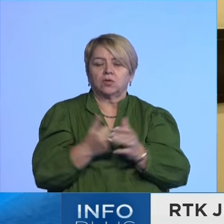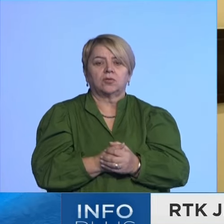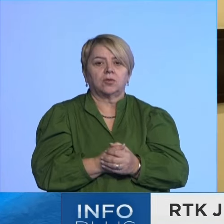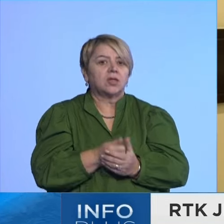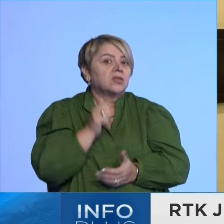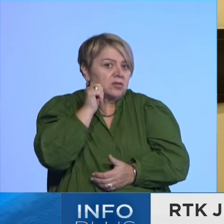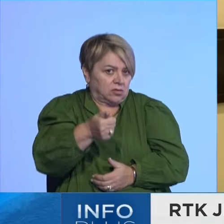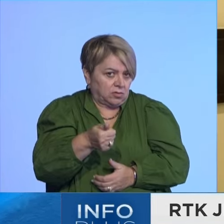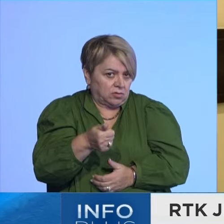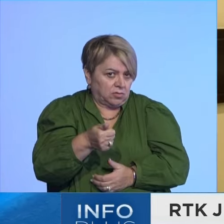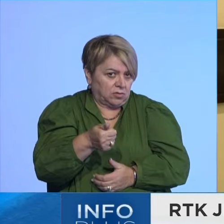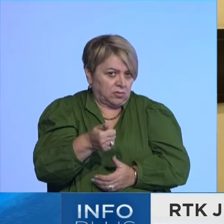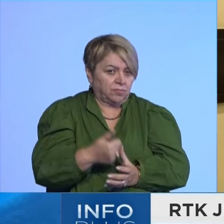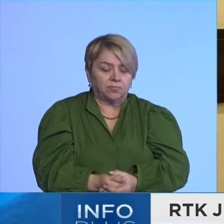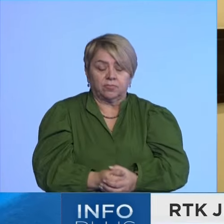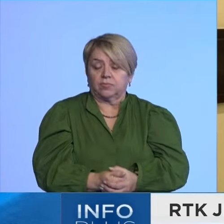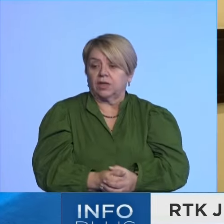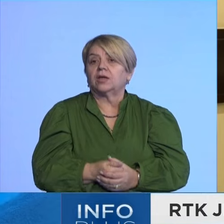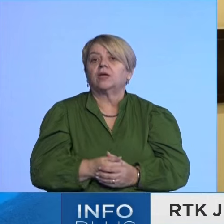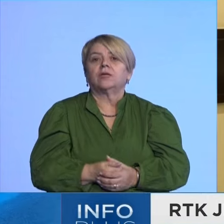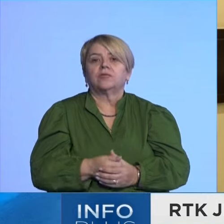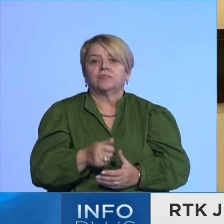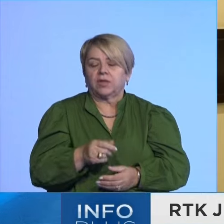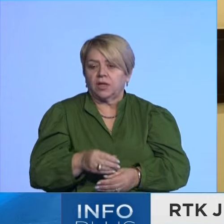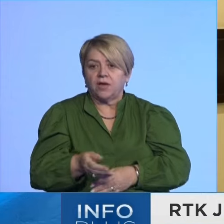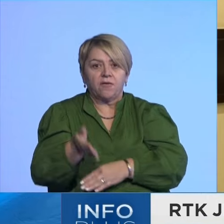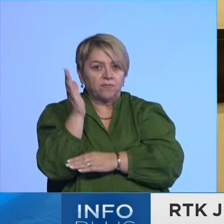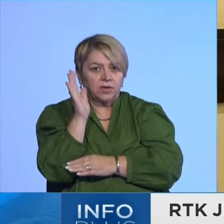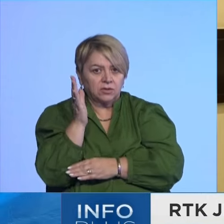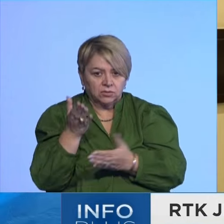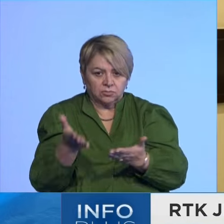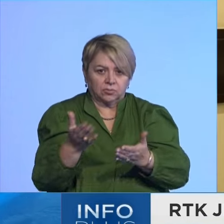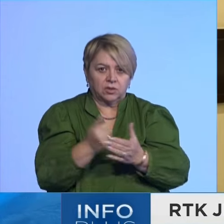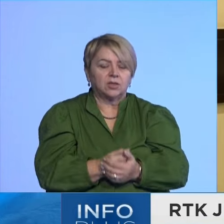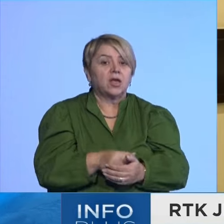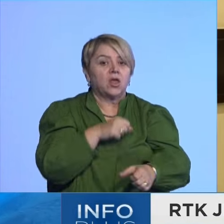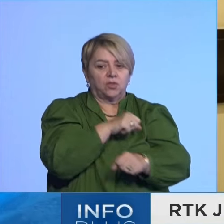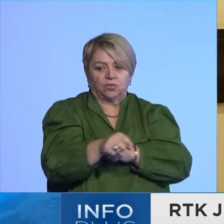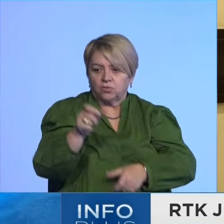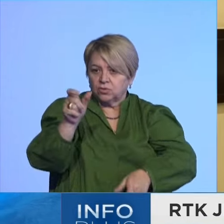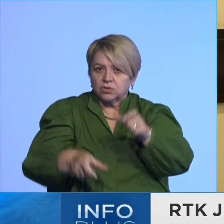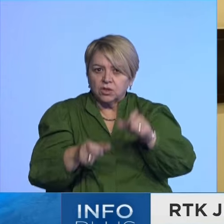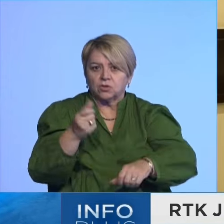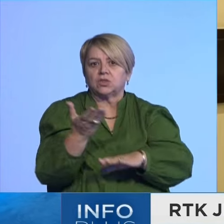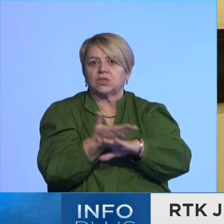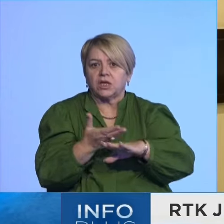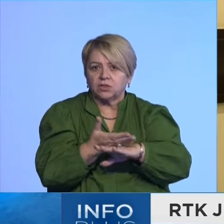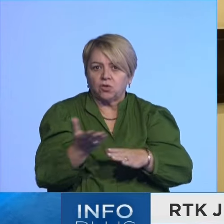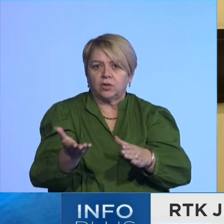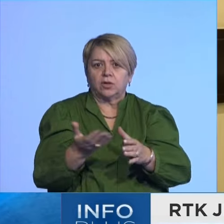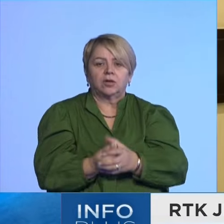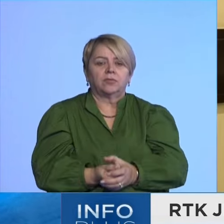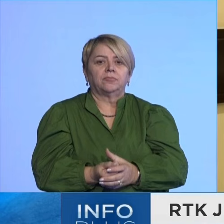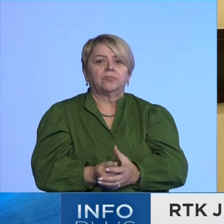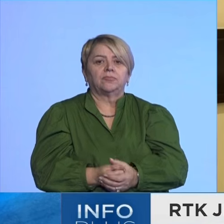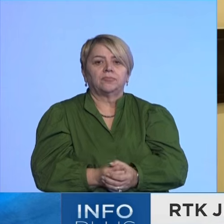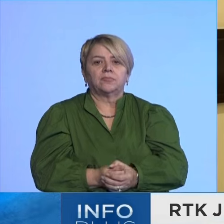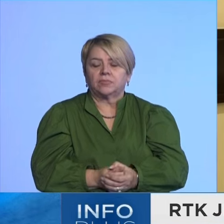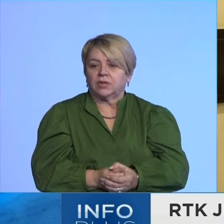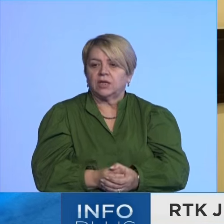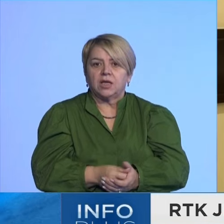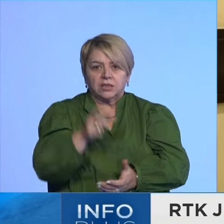nesër. Në mesin e folësve aty janë të mbjetuarat e dhunës seksuale që i ka